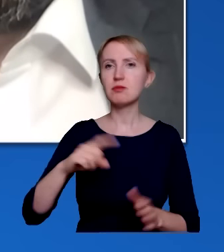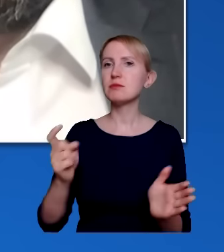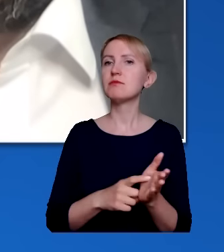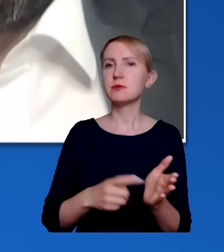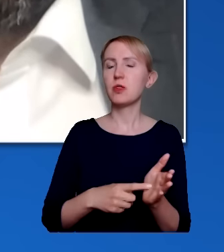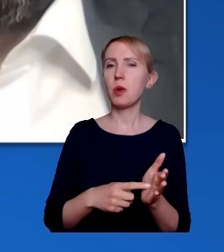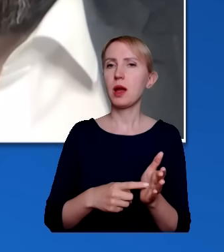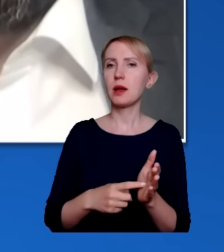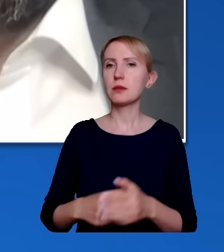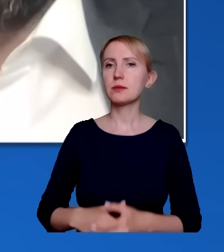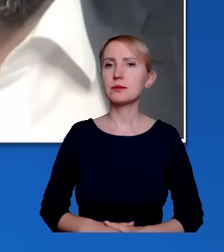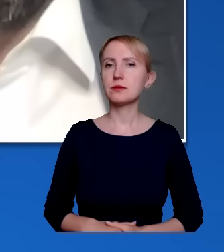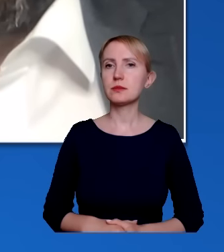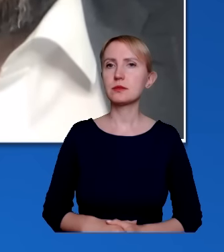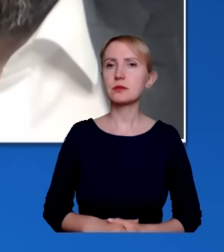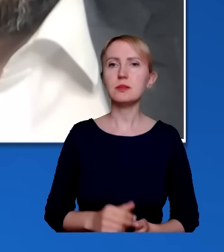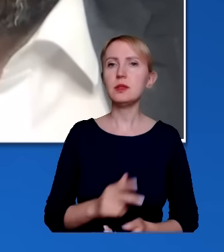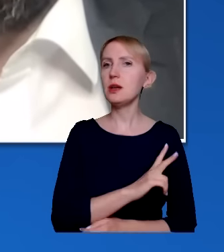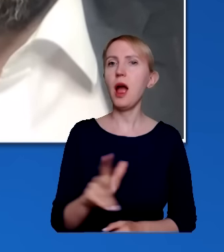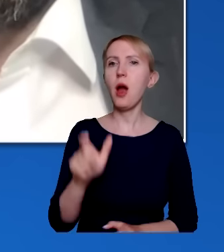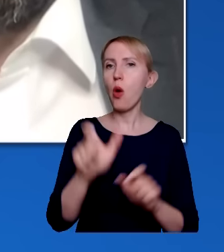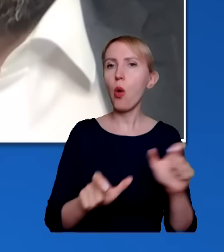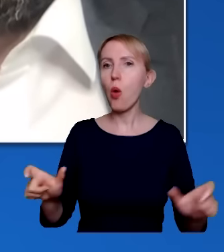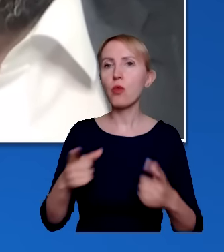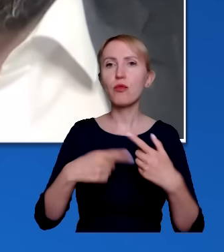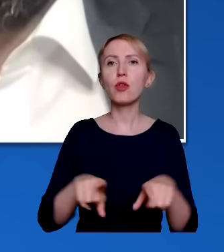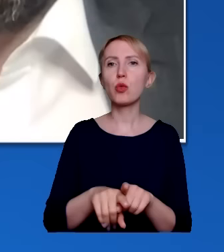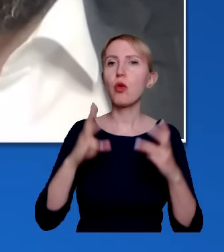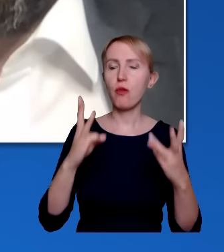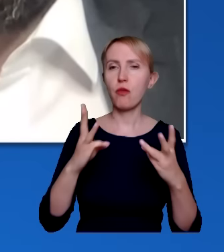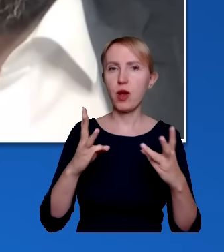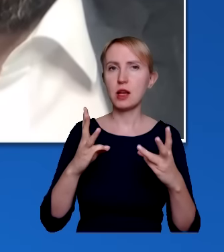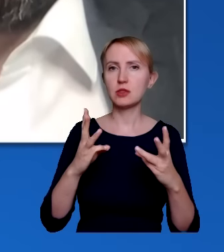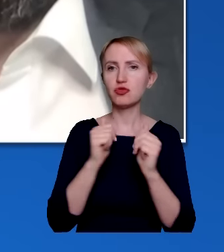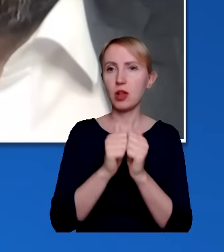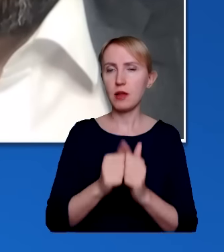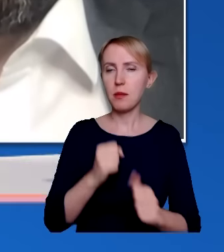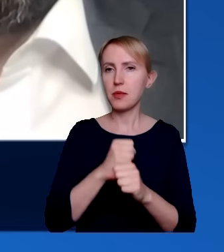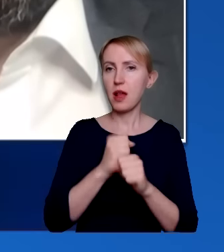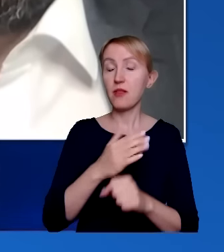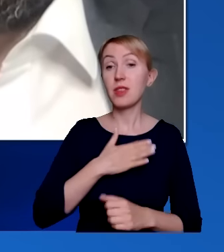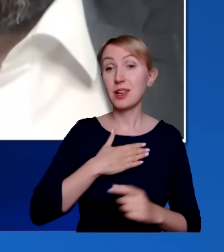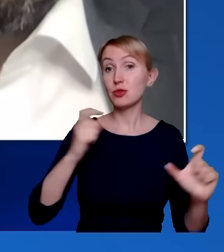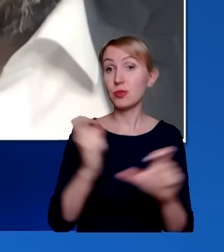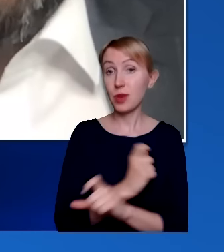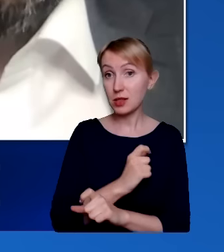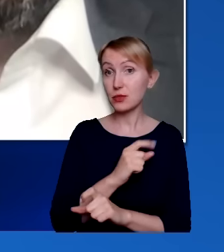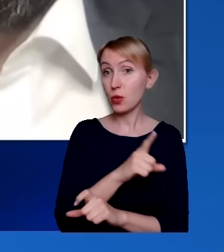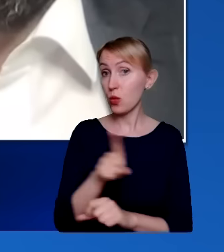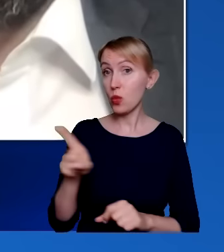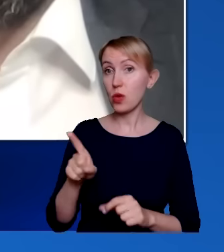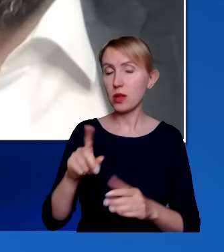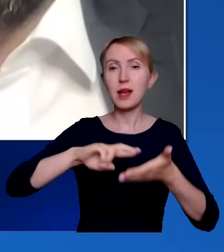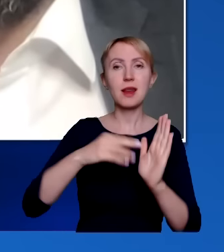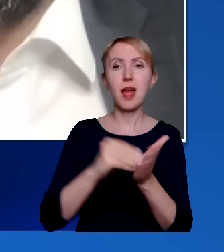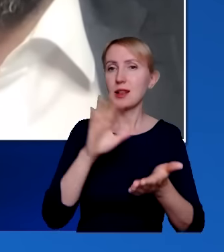aby wszystkie osoby które pełnią ważne funkcje w naszym kraju były rejestrowane